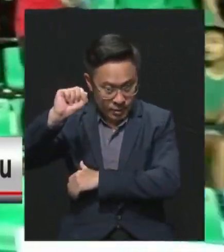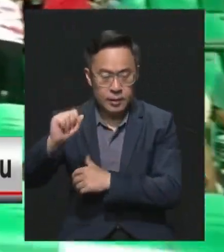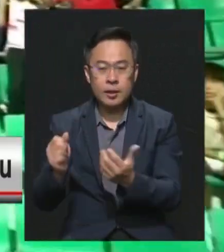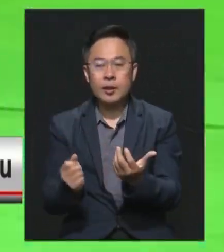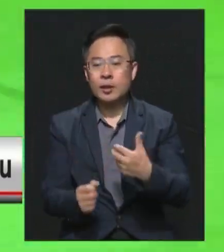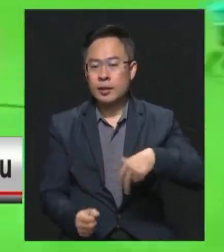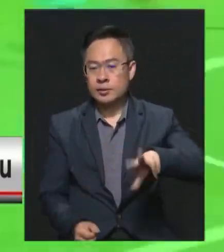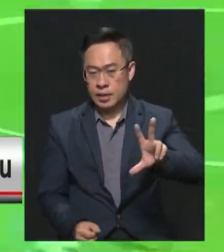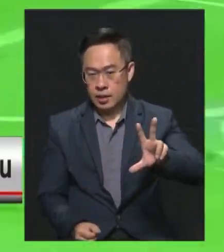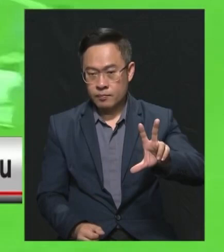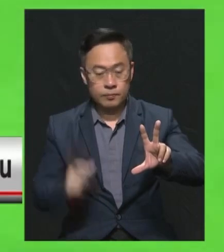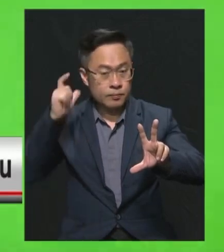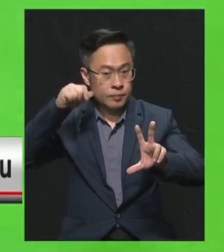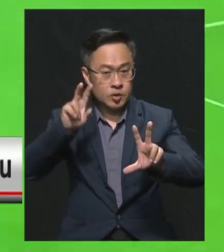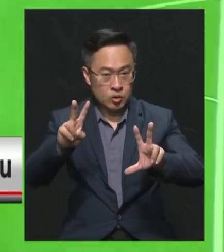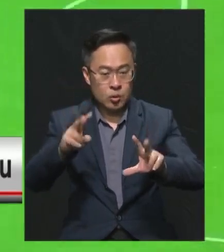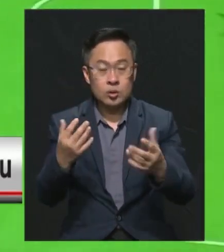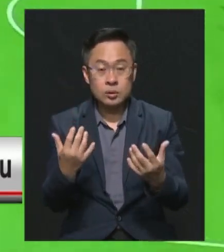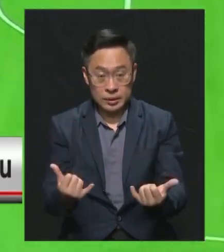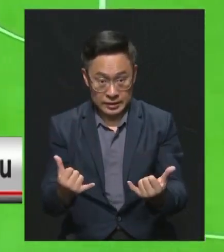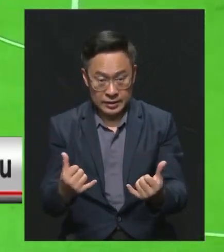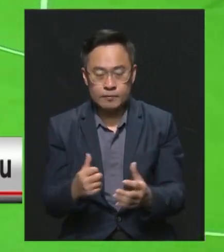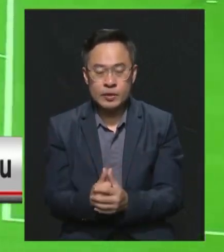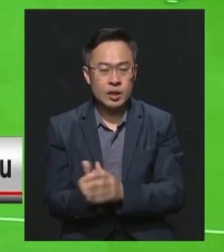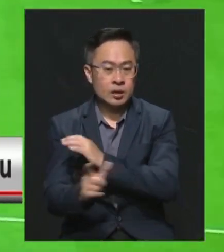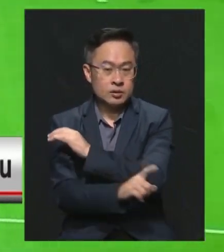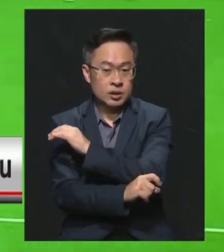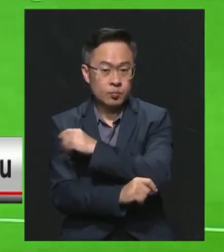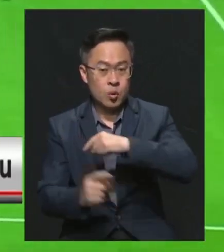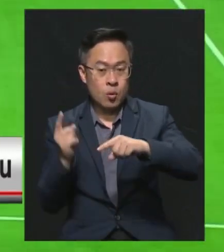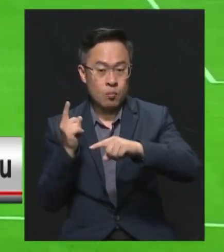ไป3-2นะคะทำให้เกมนี้ค่ะพวกเขาสาม